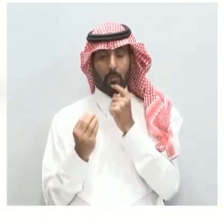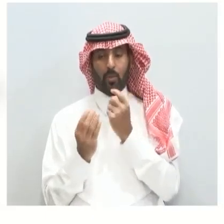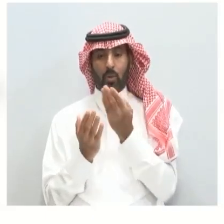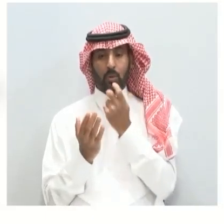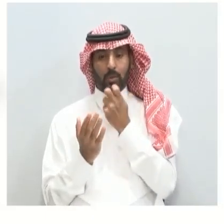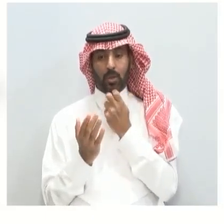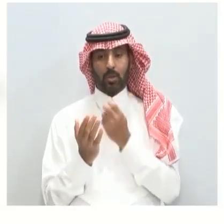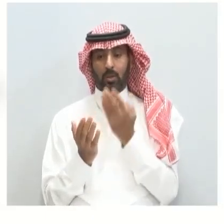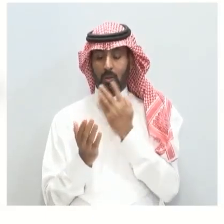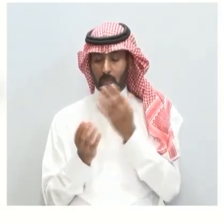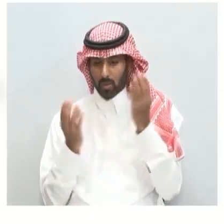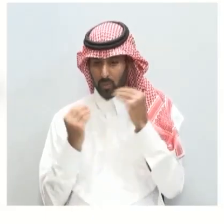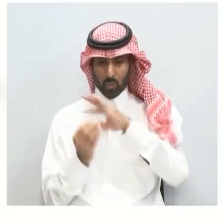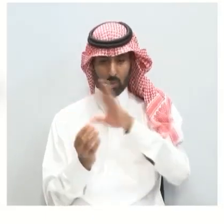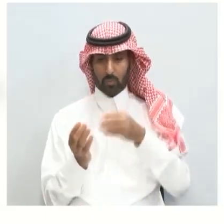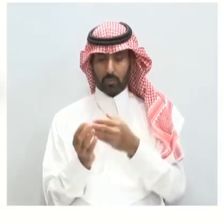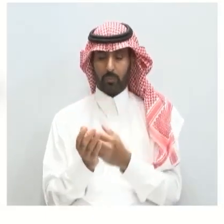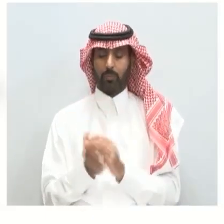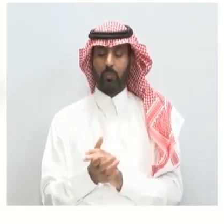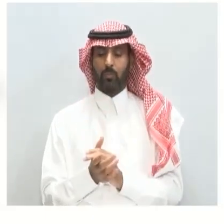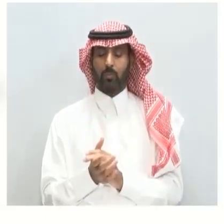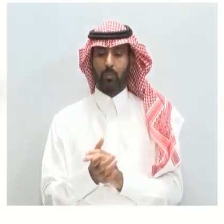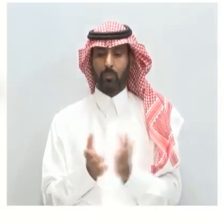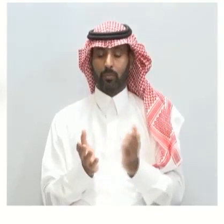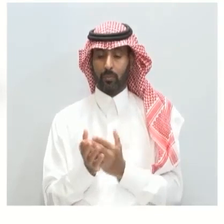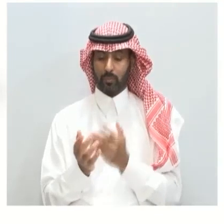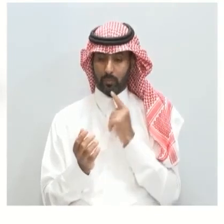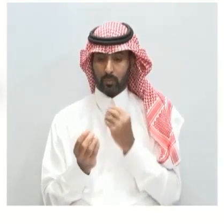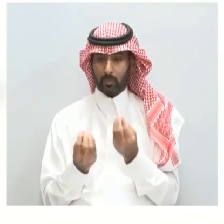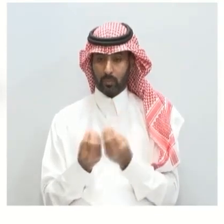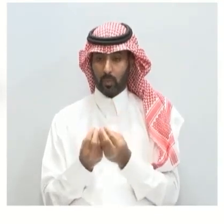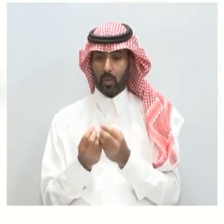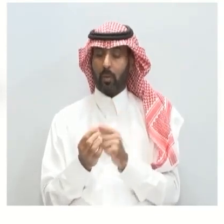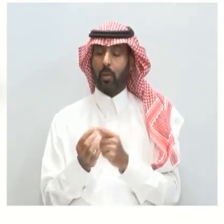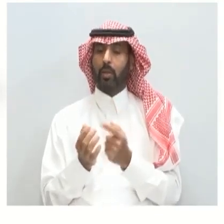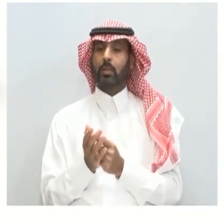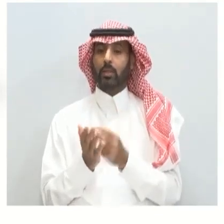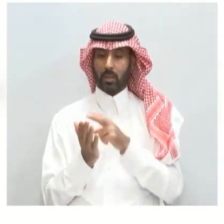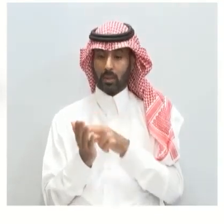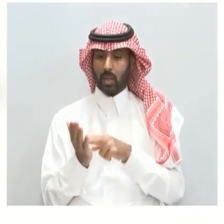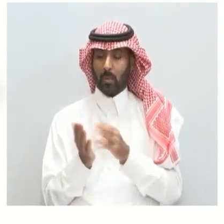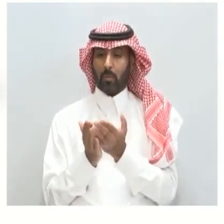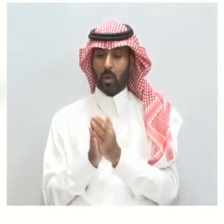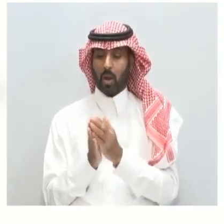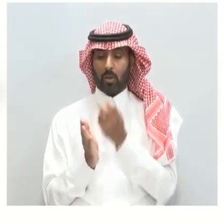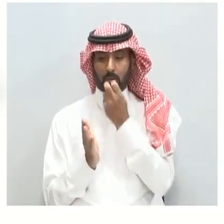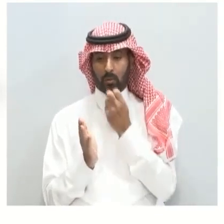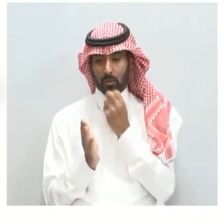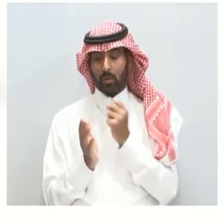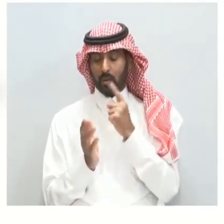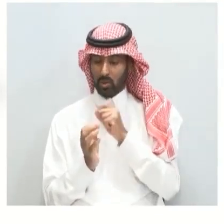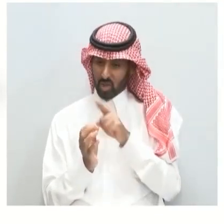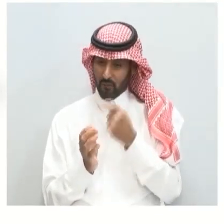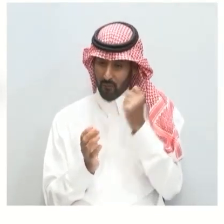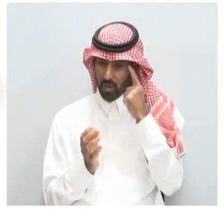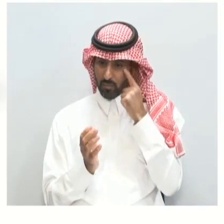الكريم الالمان بتلكم العلوم التي هي في حقيقه الامر متعلقه بكتاب الله تعالى حتى يتكون الفهم الصحيح